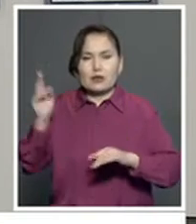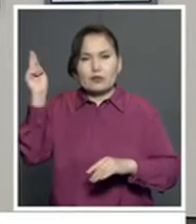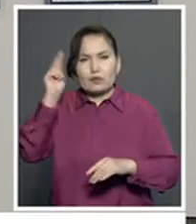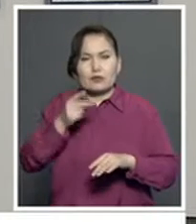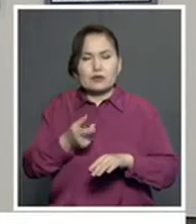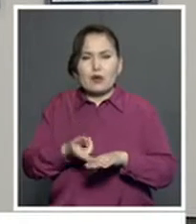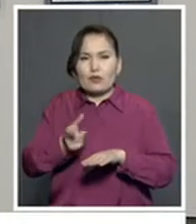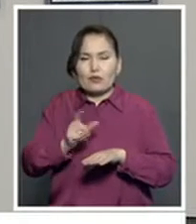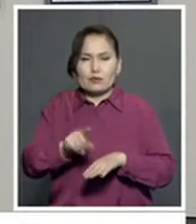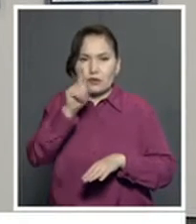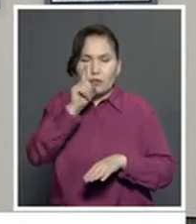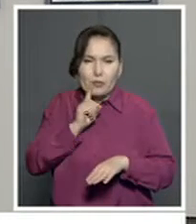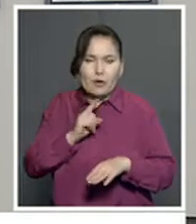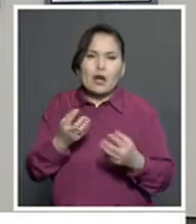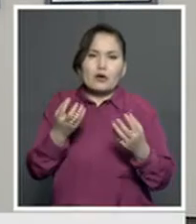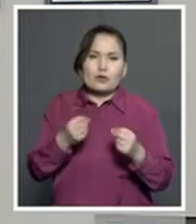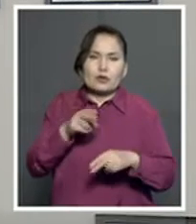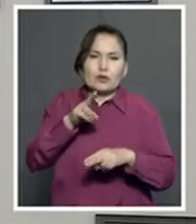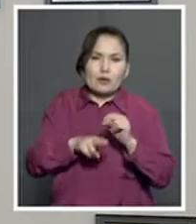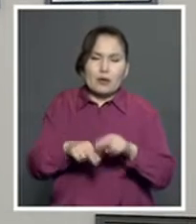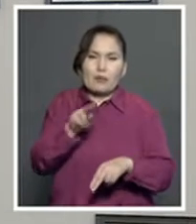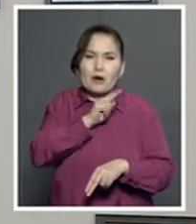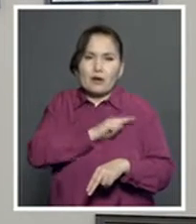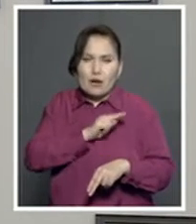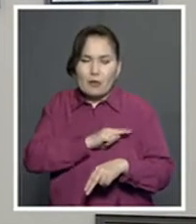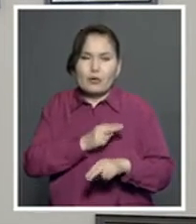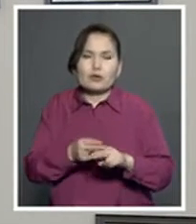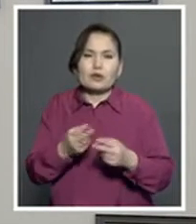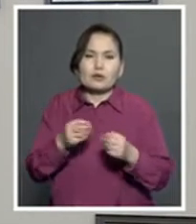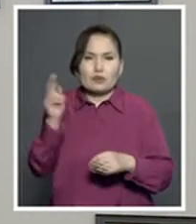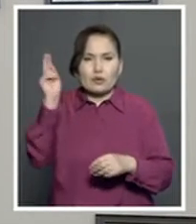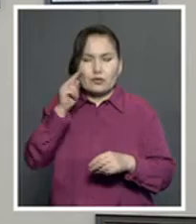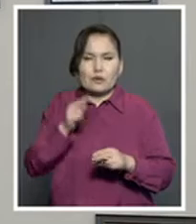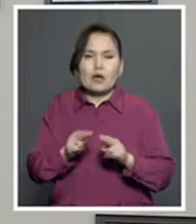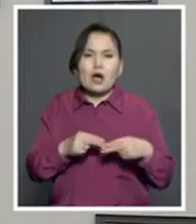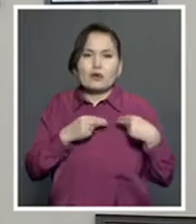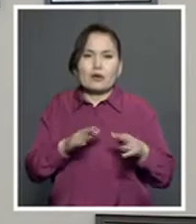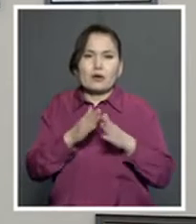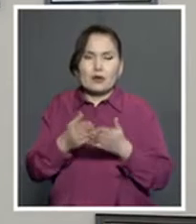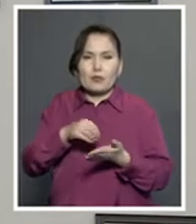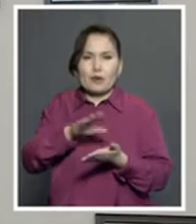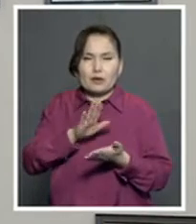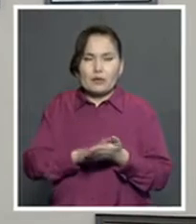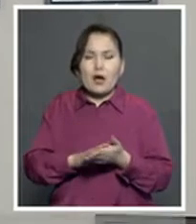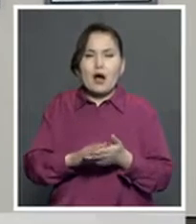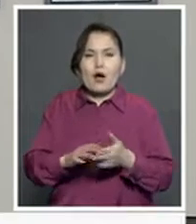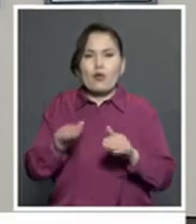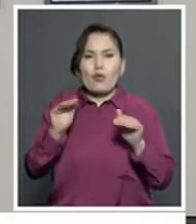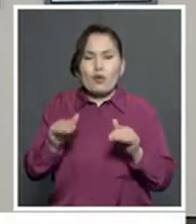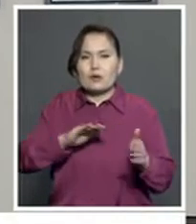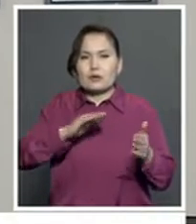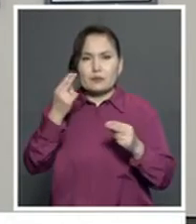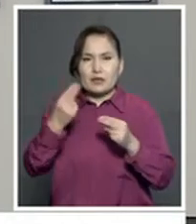олар мына трудовой еңбек кітапшасы енгізіліп, сол еңбек кітапшасында ол колледжді бітіргенде уже 2 жыл